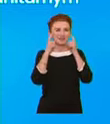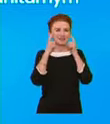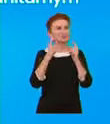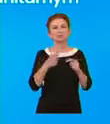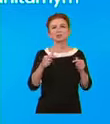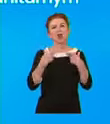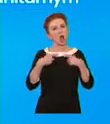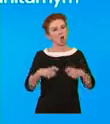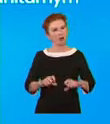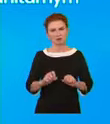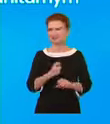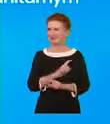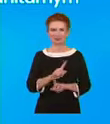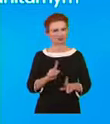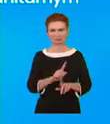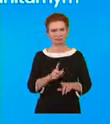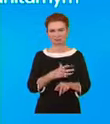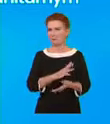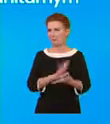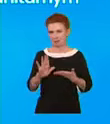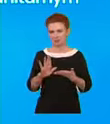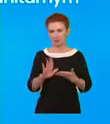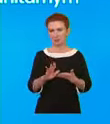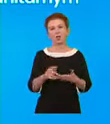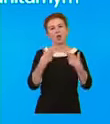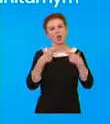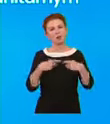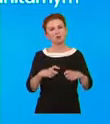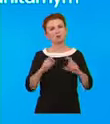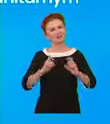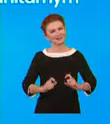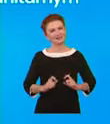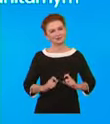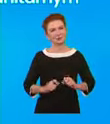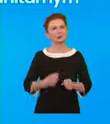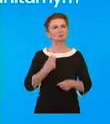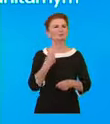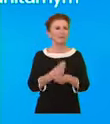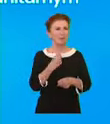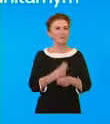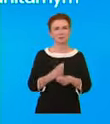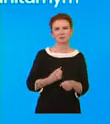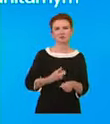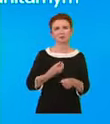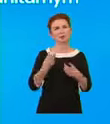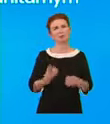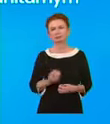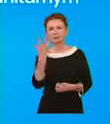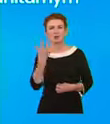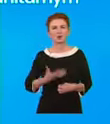w swoje wiosenne, letnie prace. Tam dystans jest z natury rzeczy zazwyczaj dużo